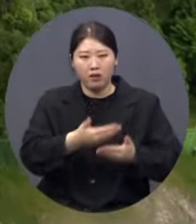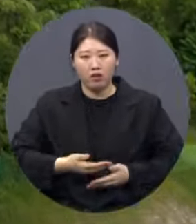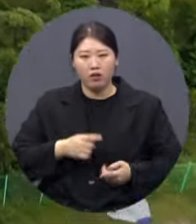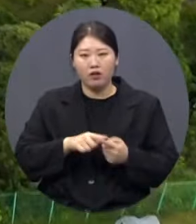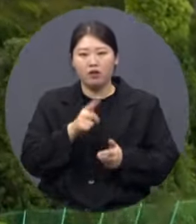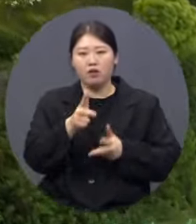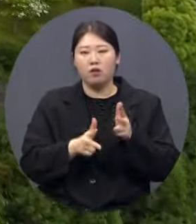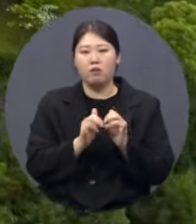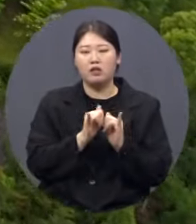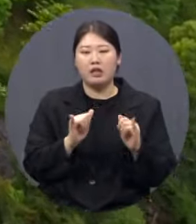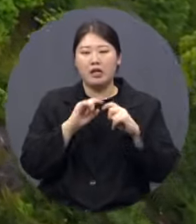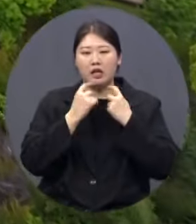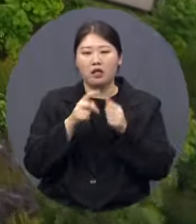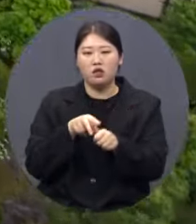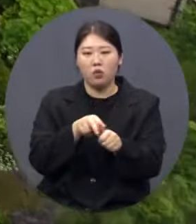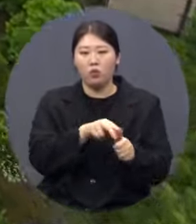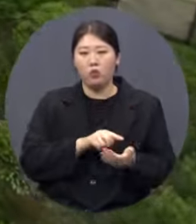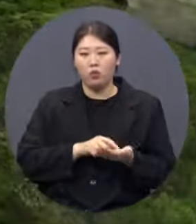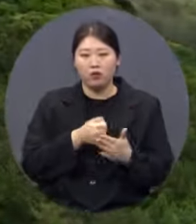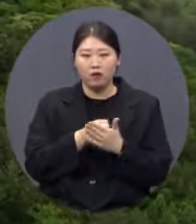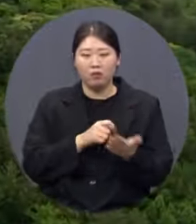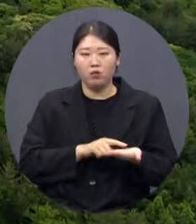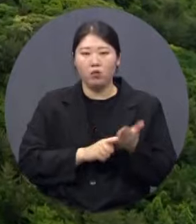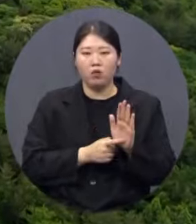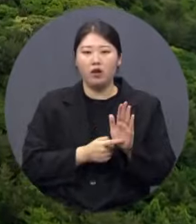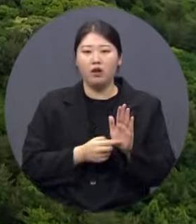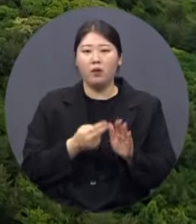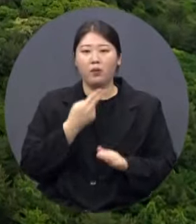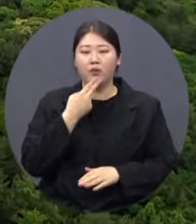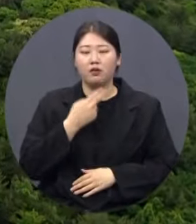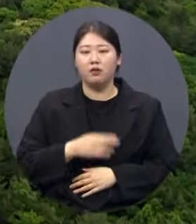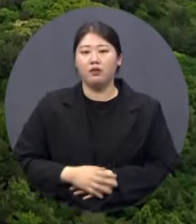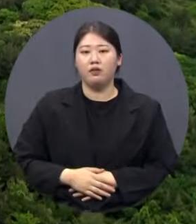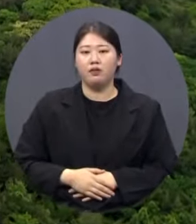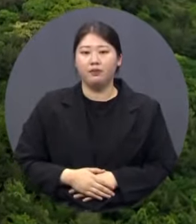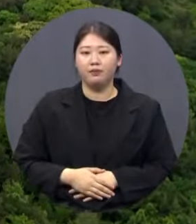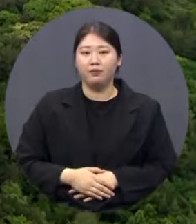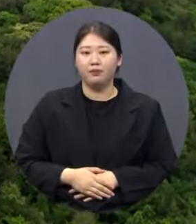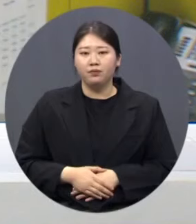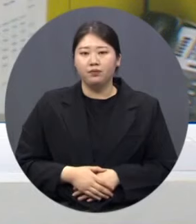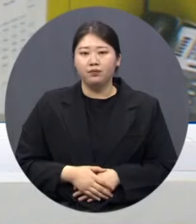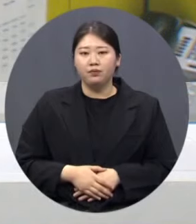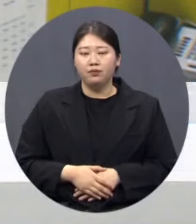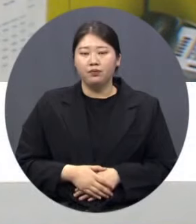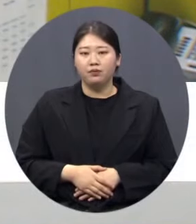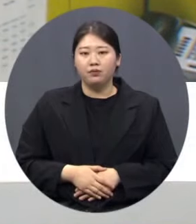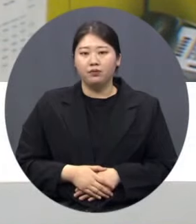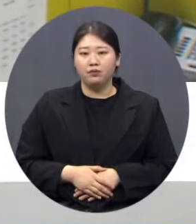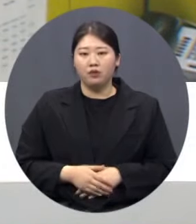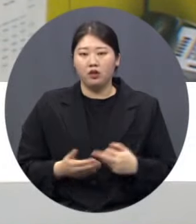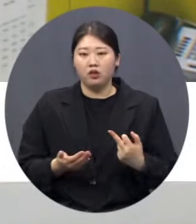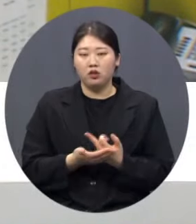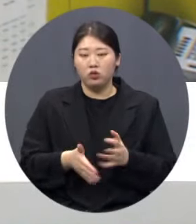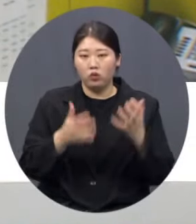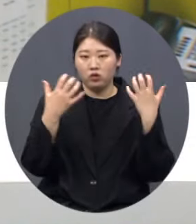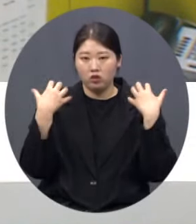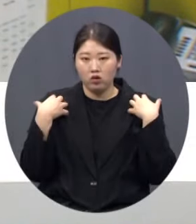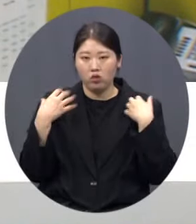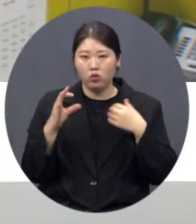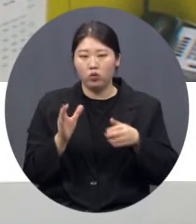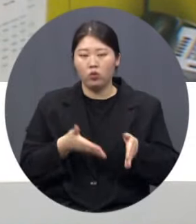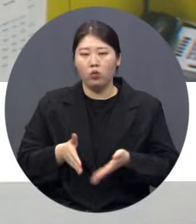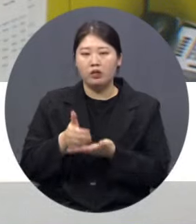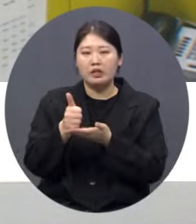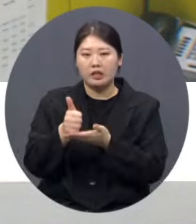정보라면 공개하지 않았습니다 MBC 뉴스 조인입니다 제주도는 도지사의